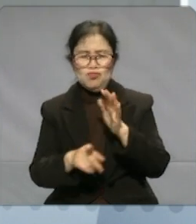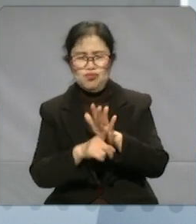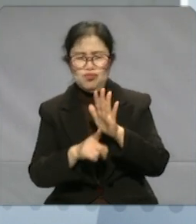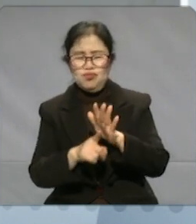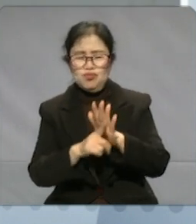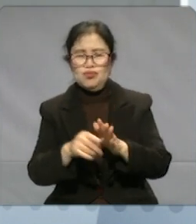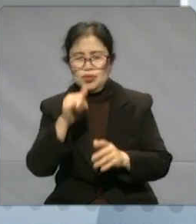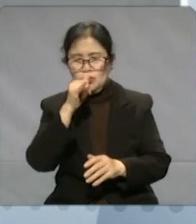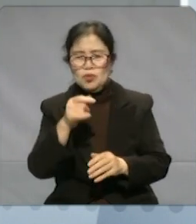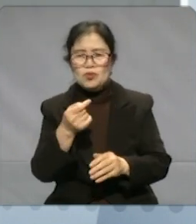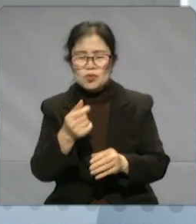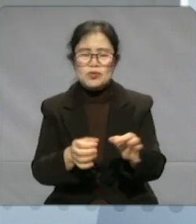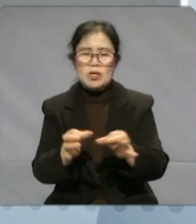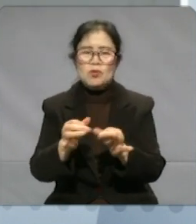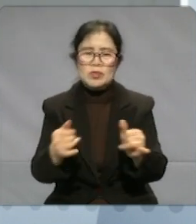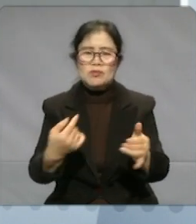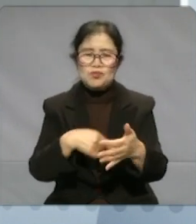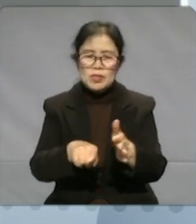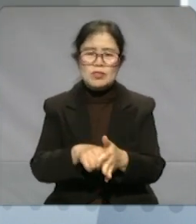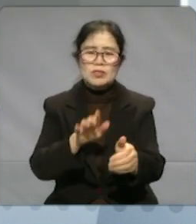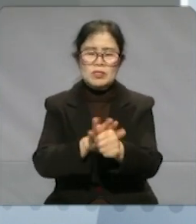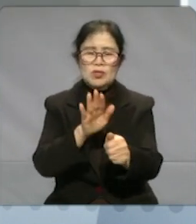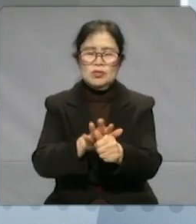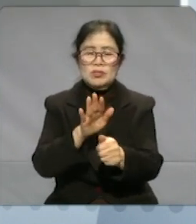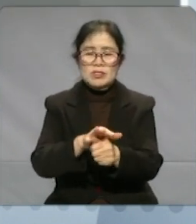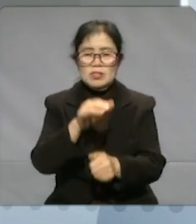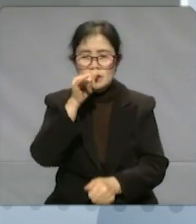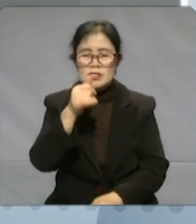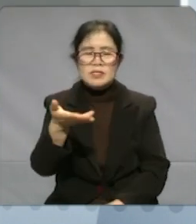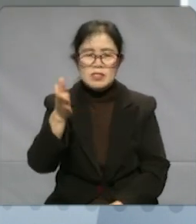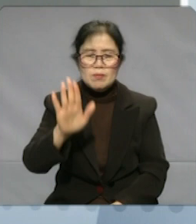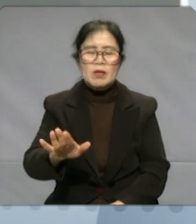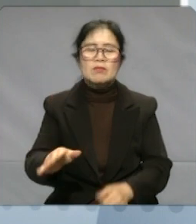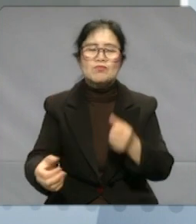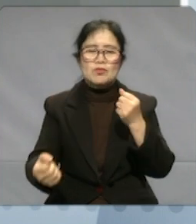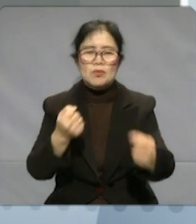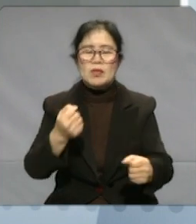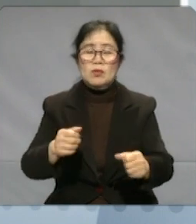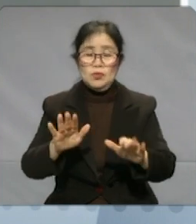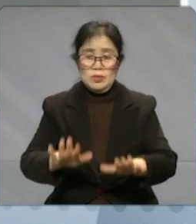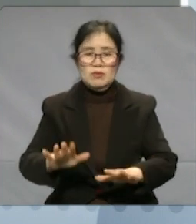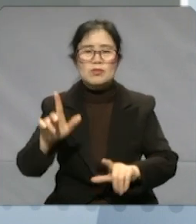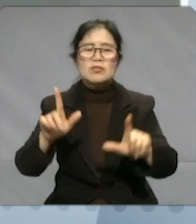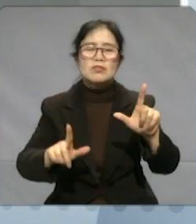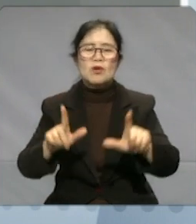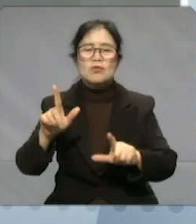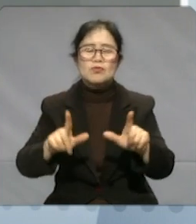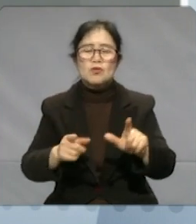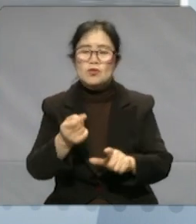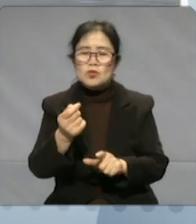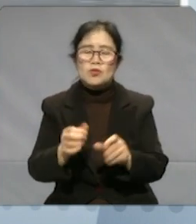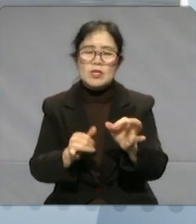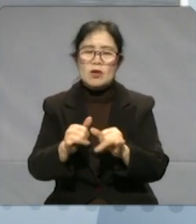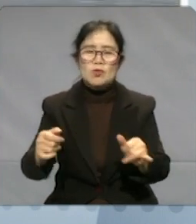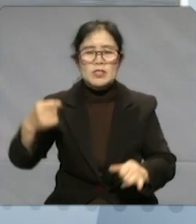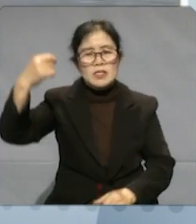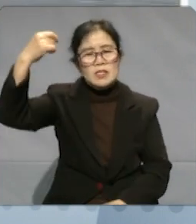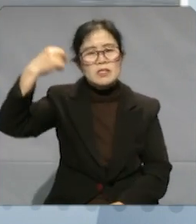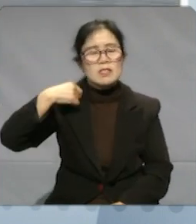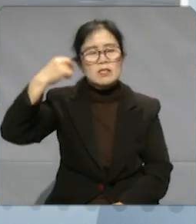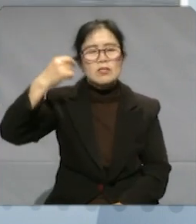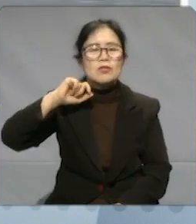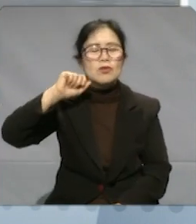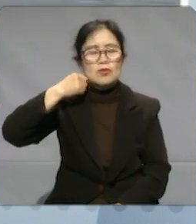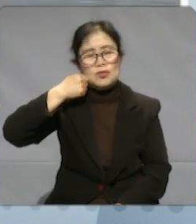있고 소상공인들 위해서 지원을 하고 있습니다만 그럼에도 불구하고 현실적으로는 아니면 소상공인이 체감하기에는